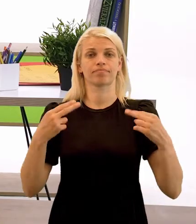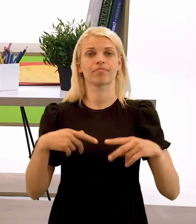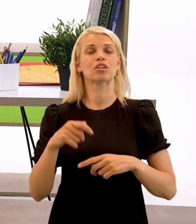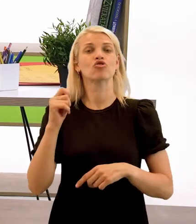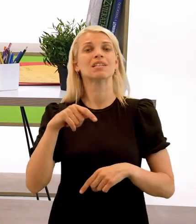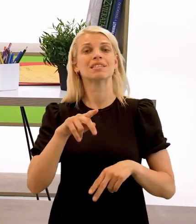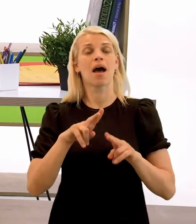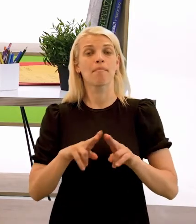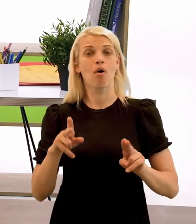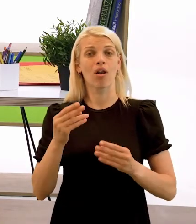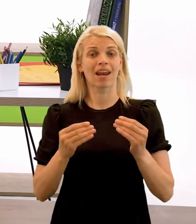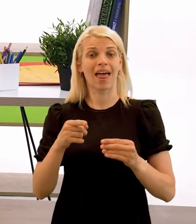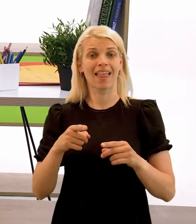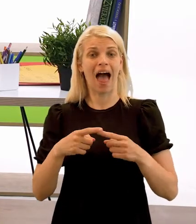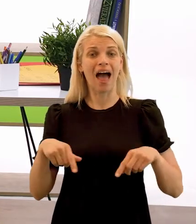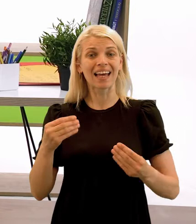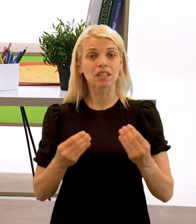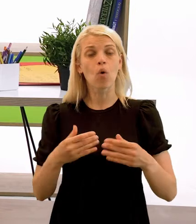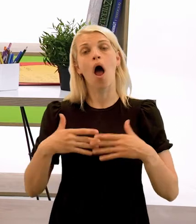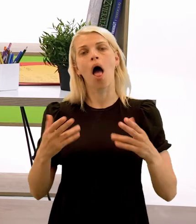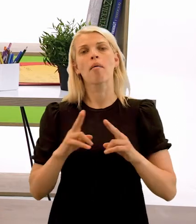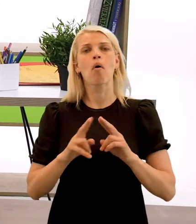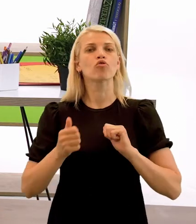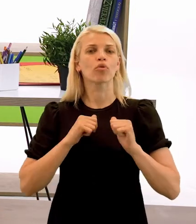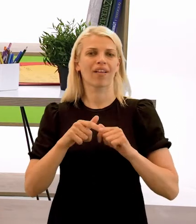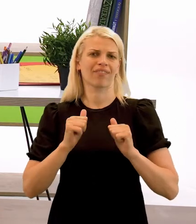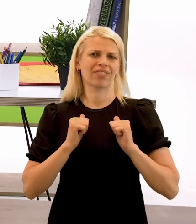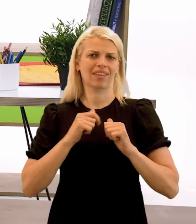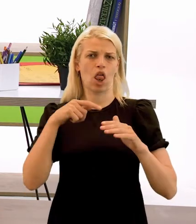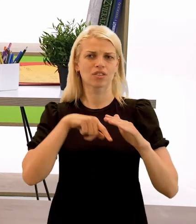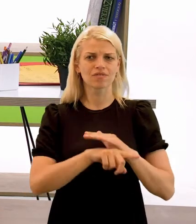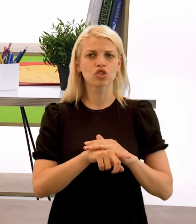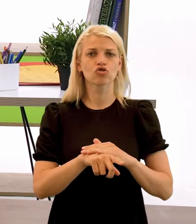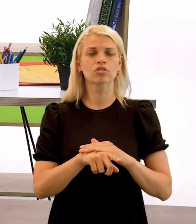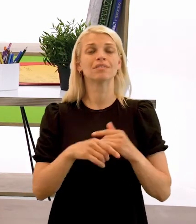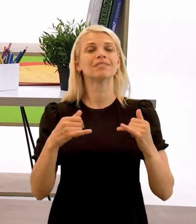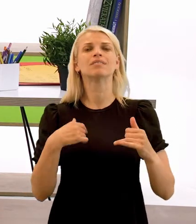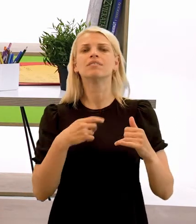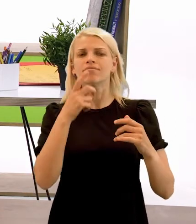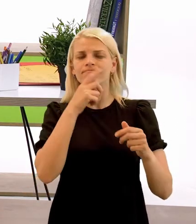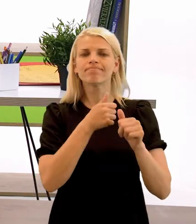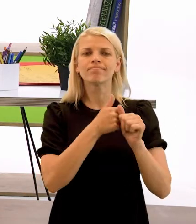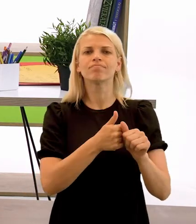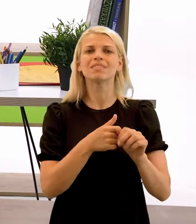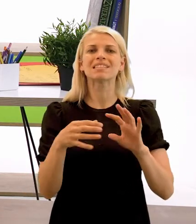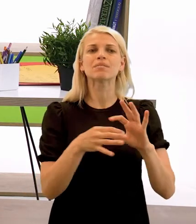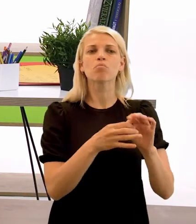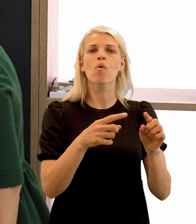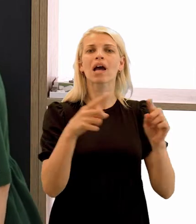Žiaci sa mohli hrať na ihrisku alebo mohli športovať v telocvični. Hľadajme spojku v tejto